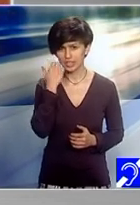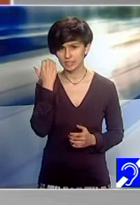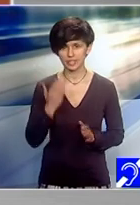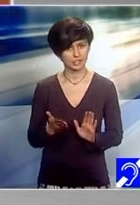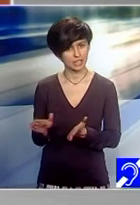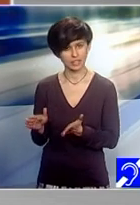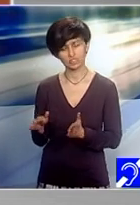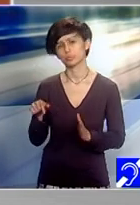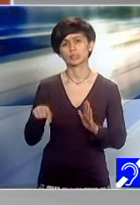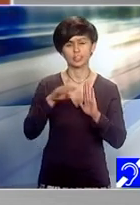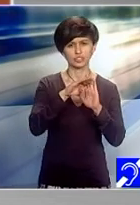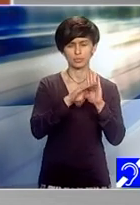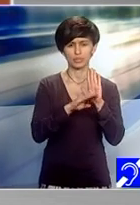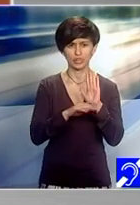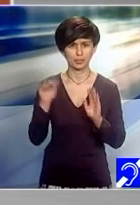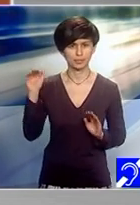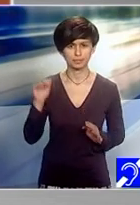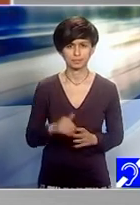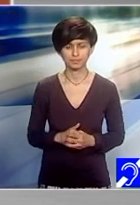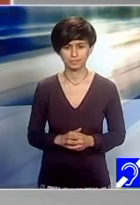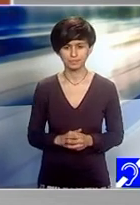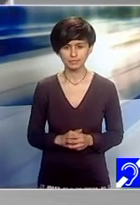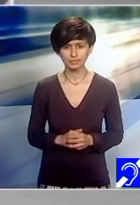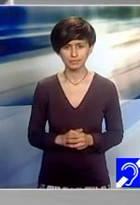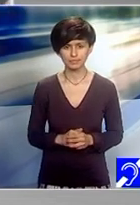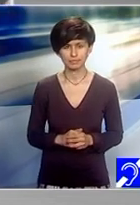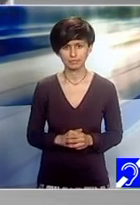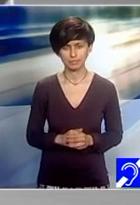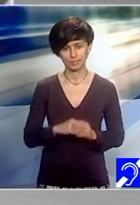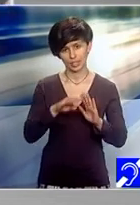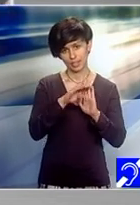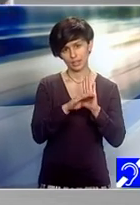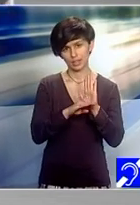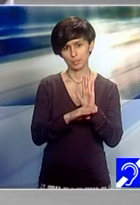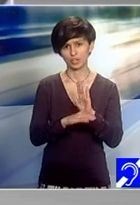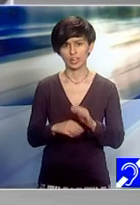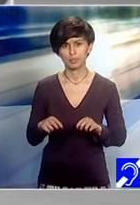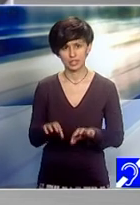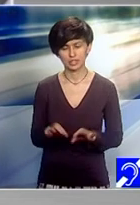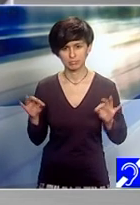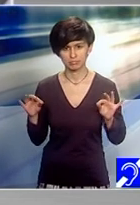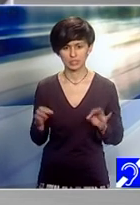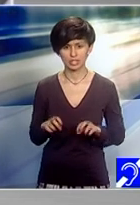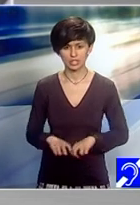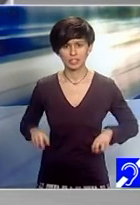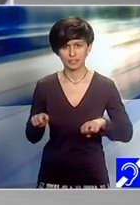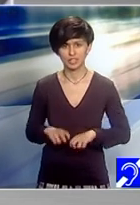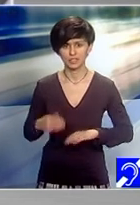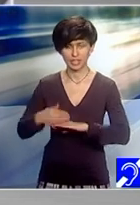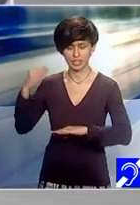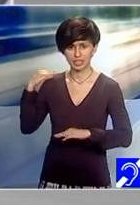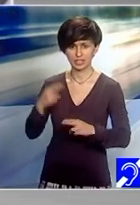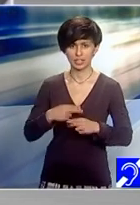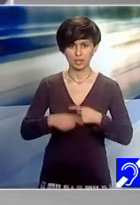început acest program? Programe organizate de screening avem în regiunea noastră, județul Cluj la început și regiunea